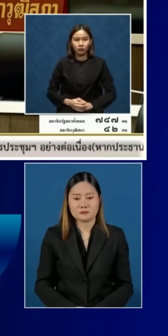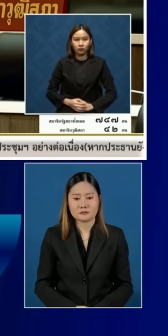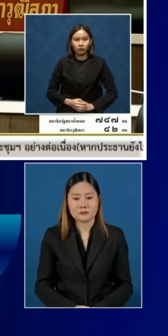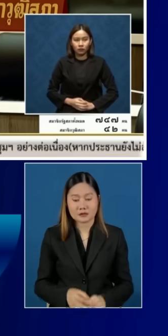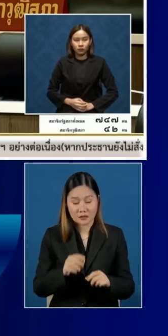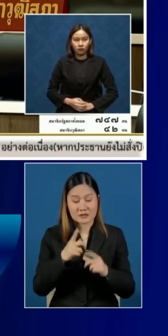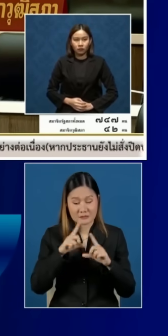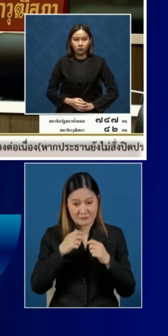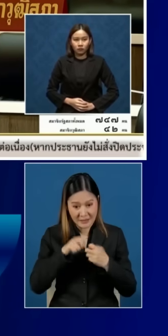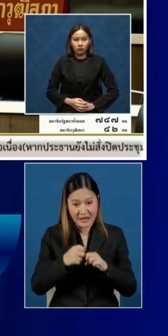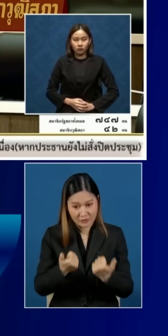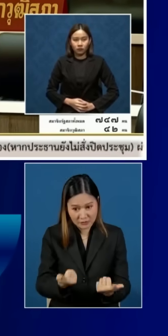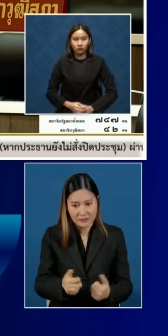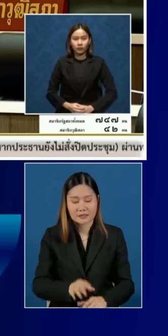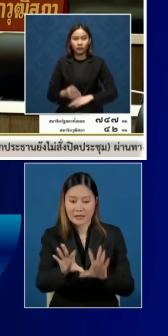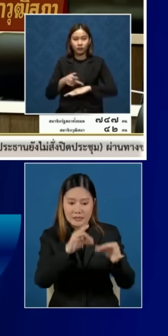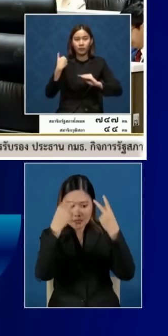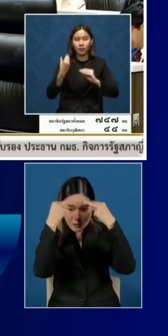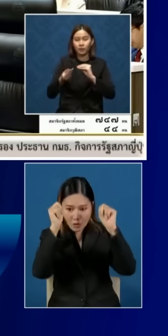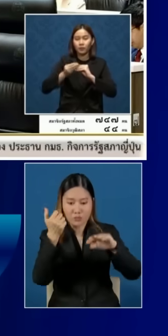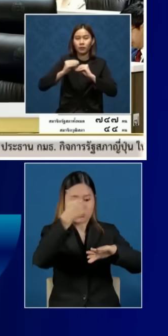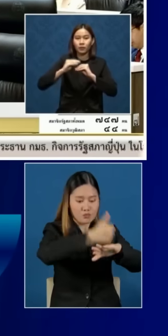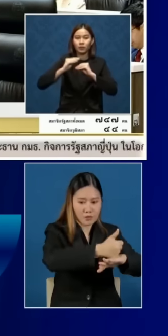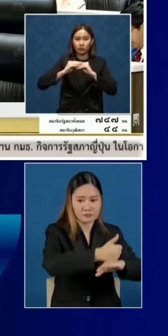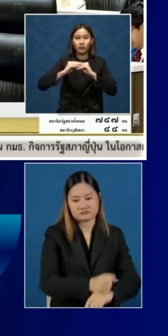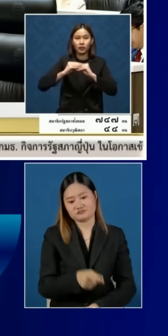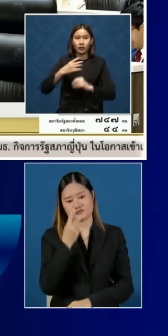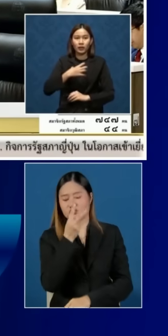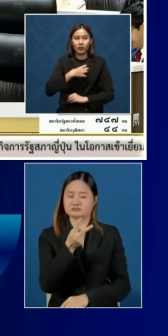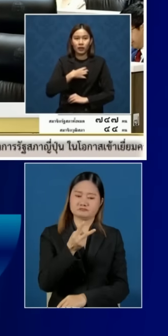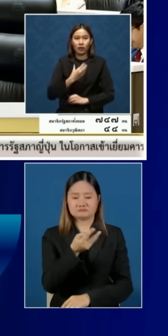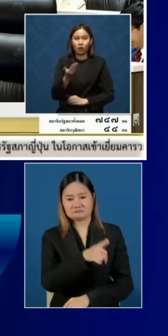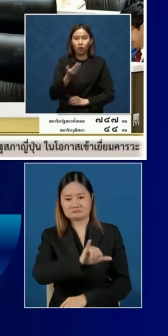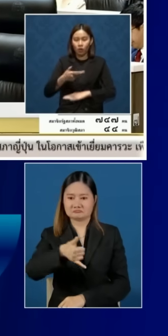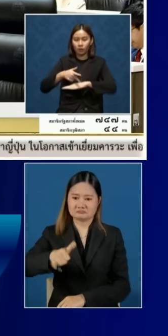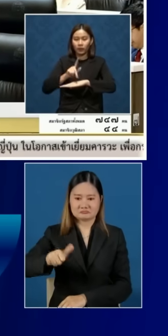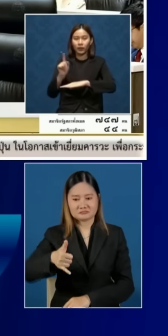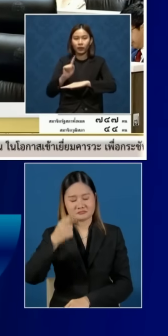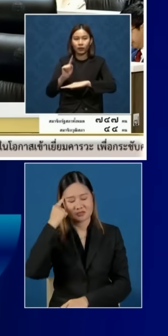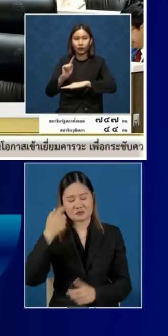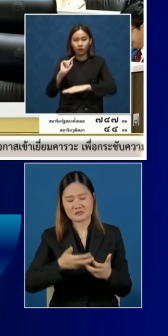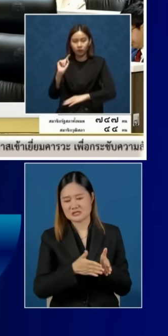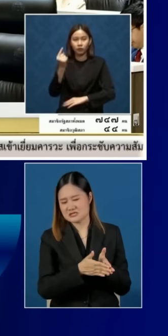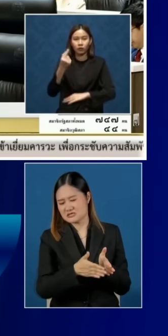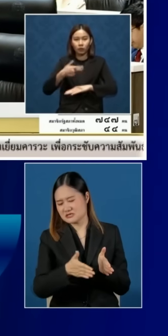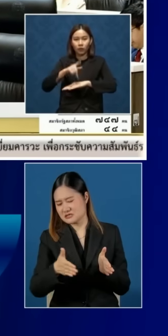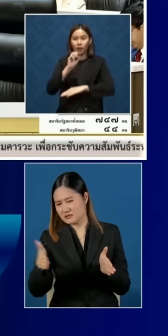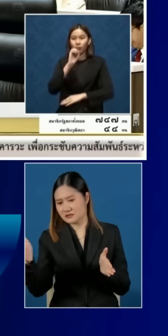บันที่การเลือกนายกรัฐมนตรีเนี่ยมีความไม่แน่นอนค่อนข้างสูงแล้วอาจจะยืดเยื้อออกไป